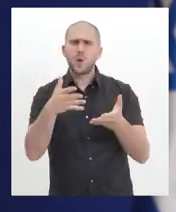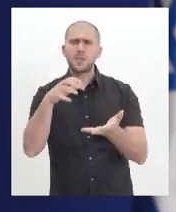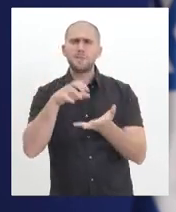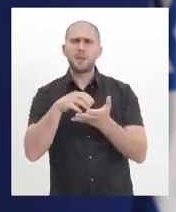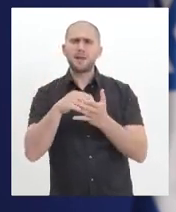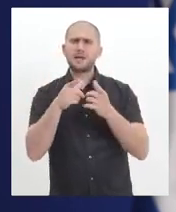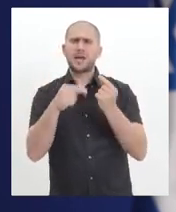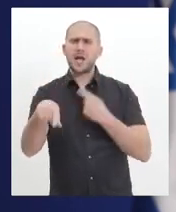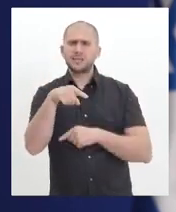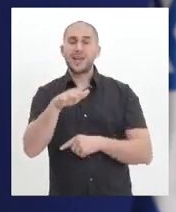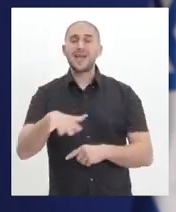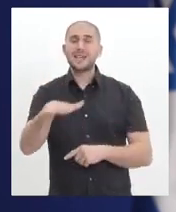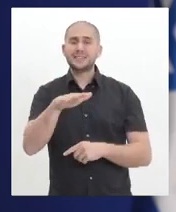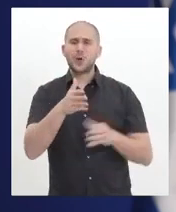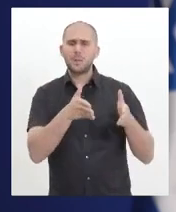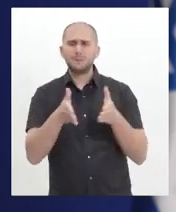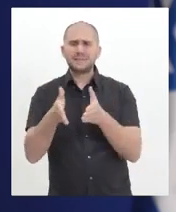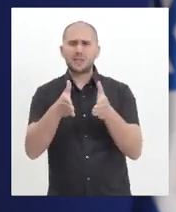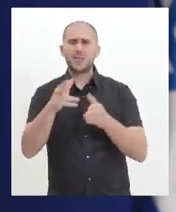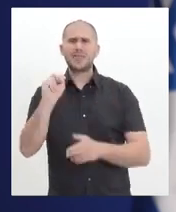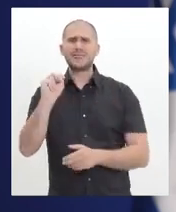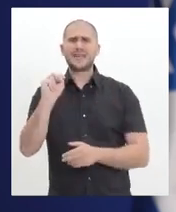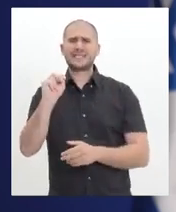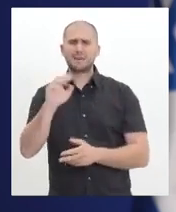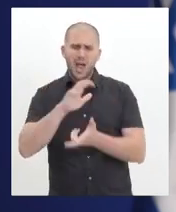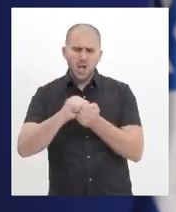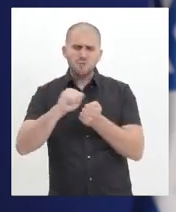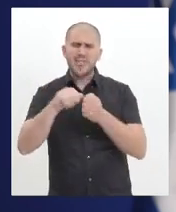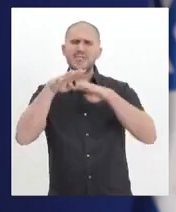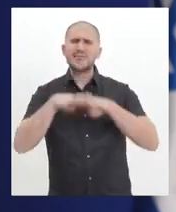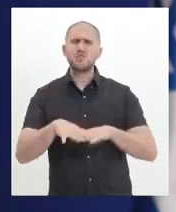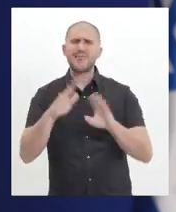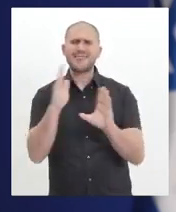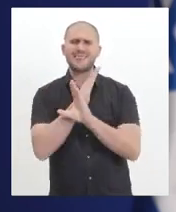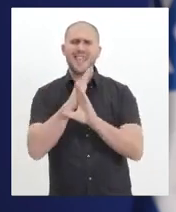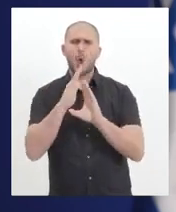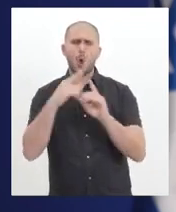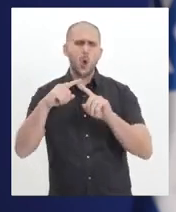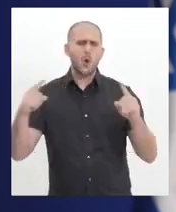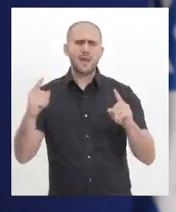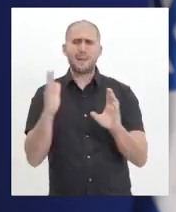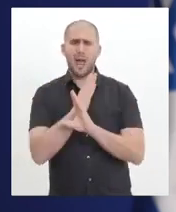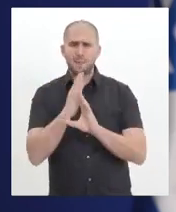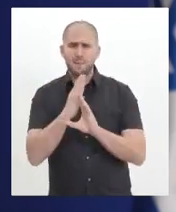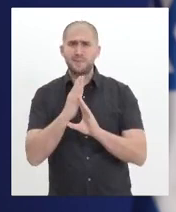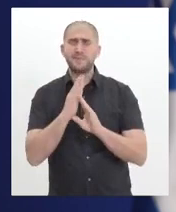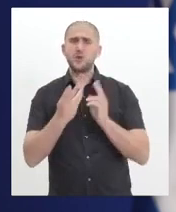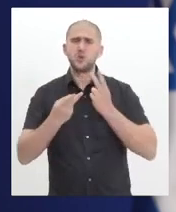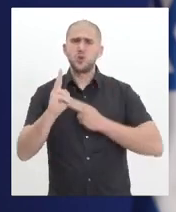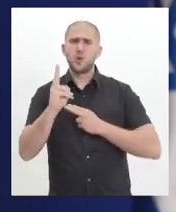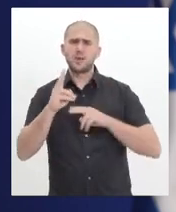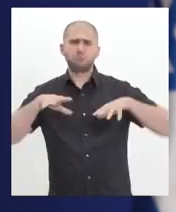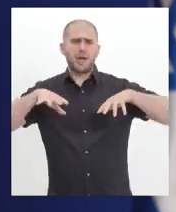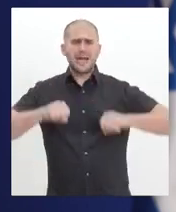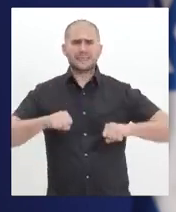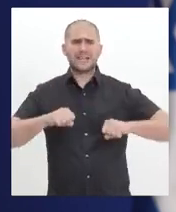הרצועה באזור מסדרון נצרים להשמדת שטויות טרור ומחבלים ולהגביר את האחיזה